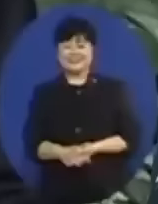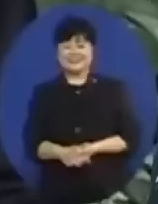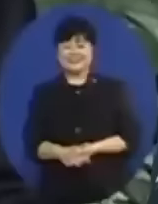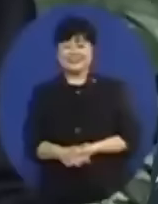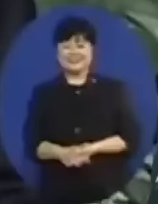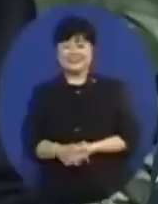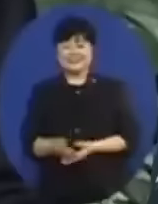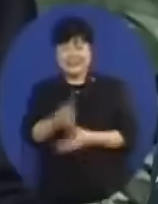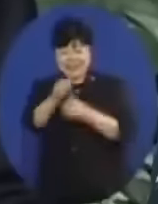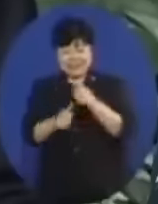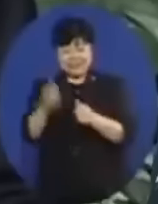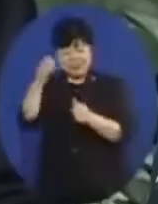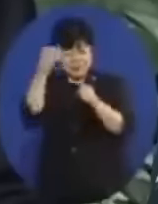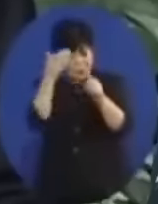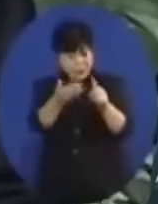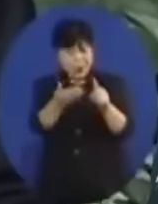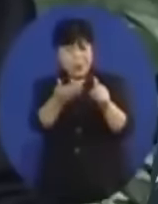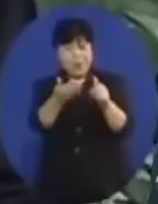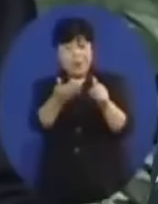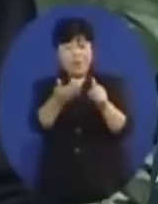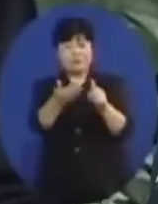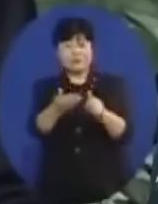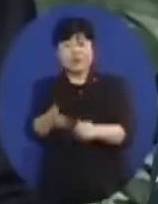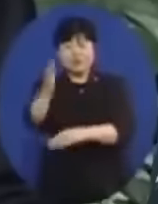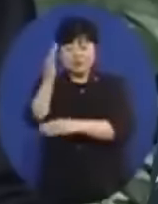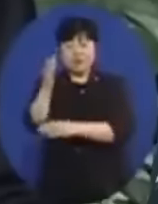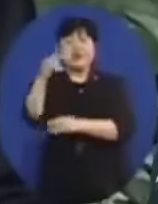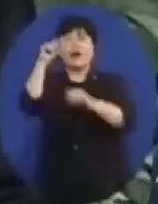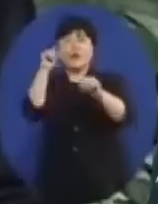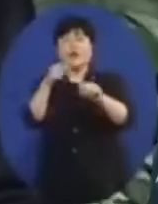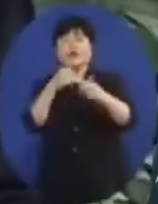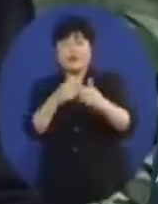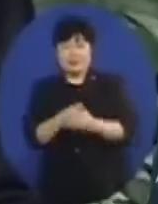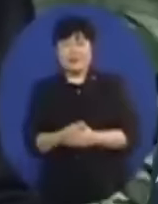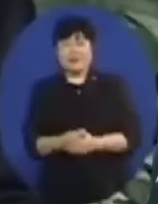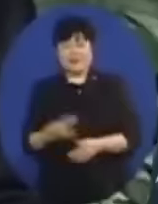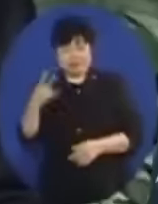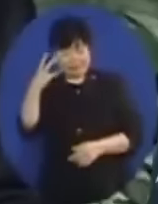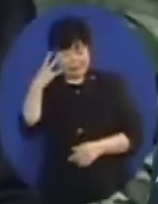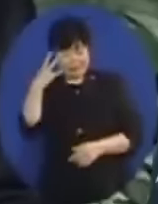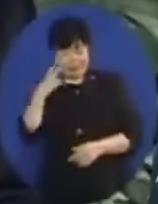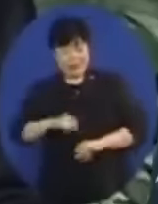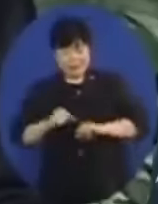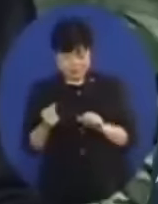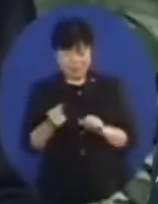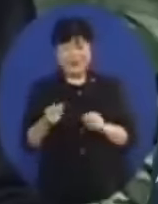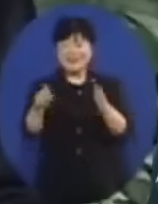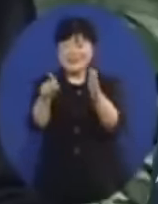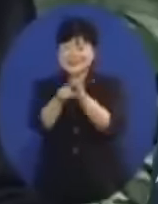그러나 하나님 성령께서 오늘 이것을 설교하라고 하니까 합니다.